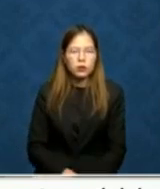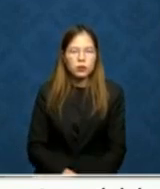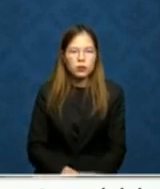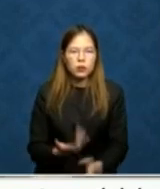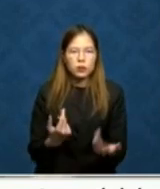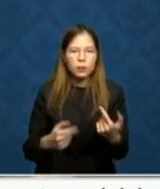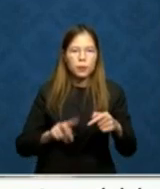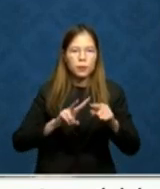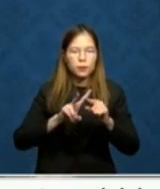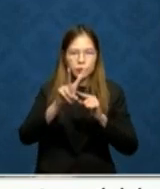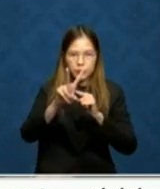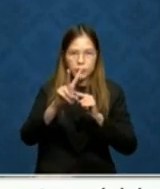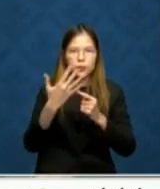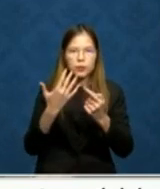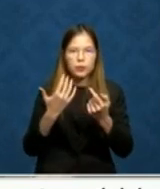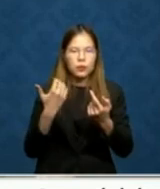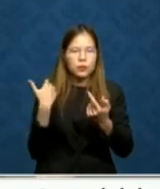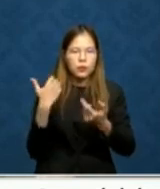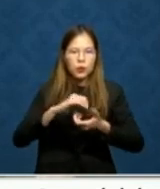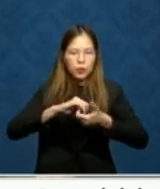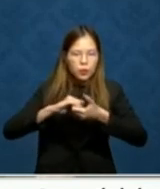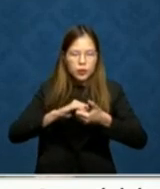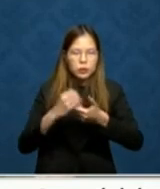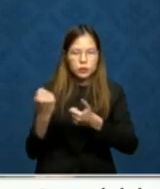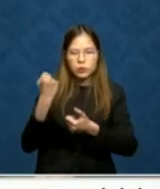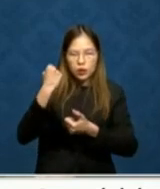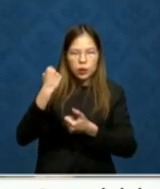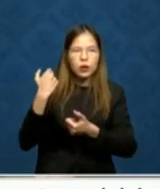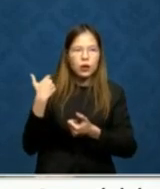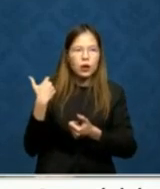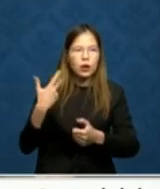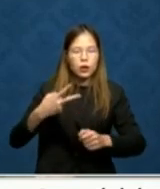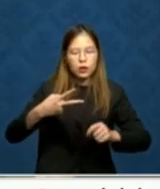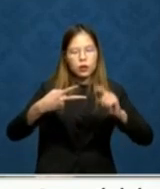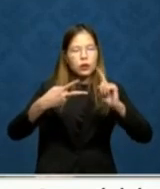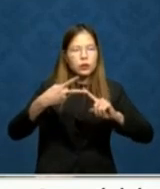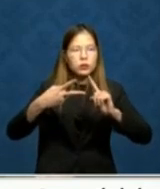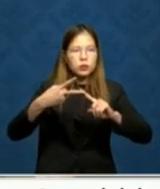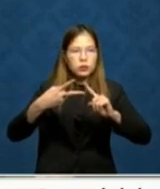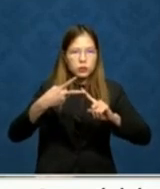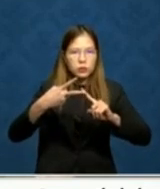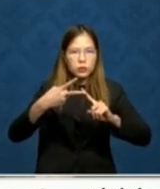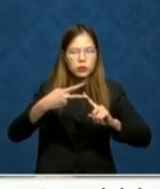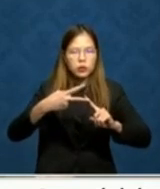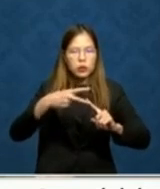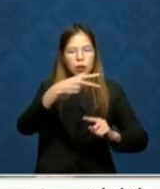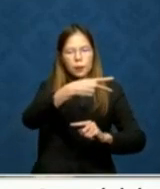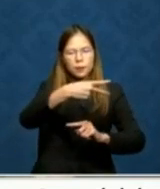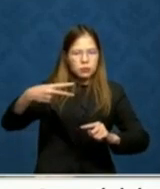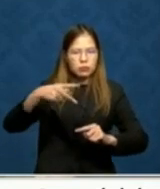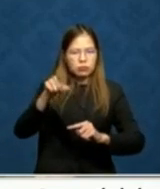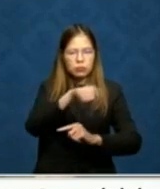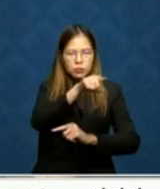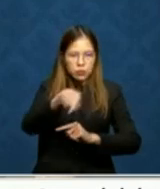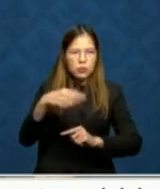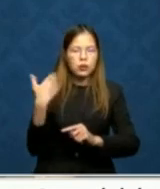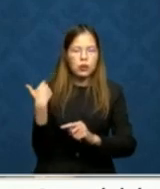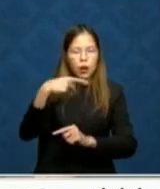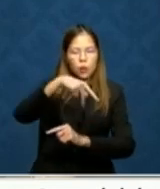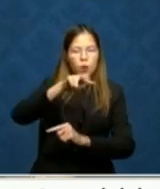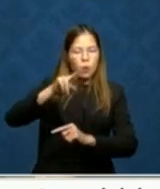คือประเด็นที่2นะคะความสัมพันธ์เชิงอำนาจค่ะที่ภาษาอังกฤษเรียกกันว่า power dynamic ท่านประธานค่ะร่างพรบ